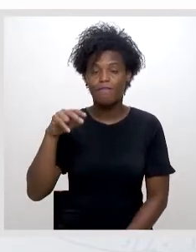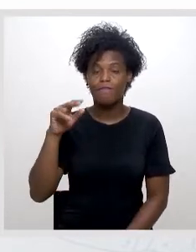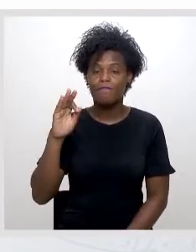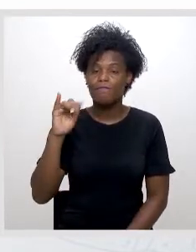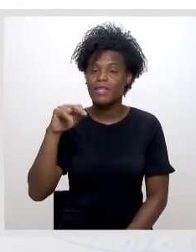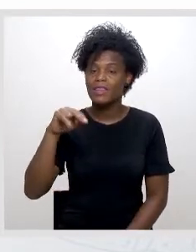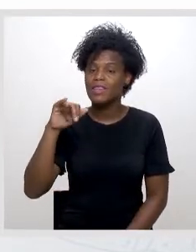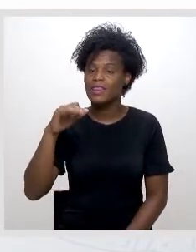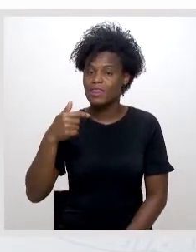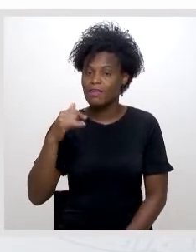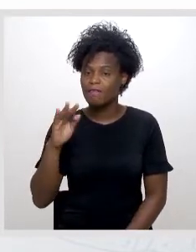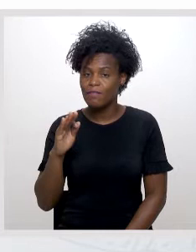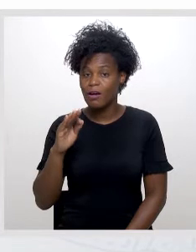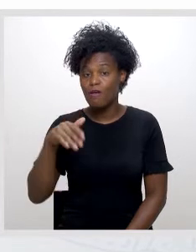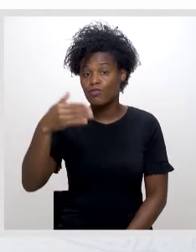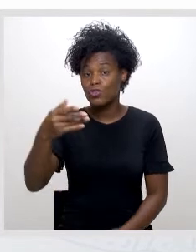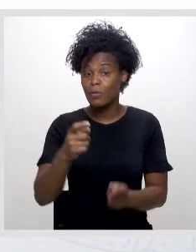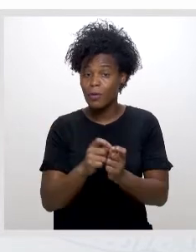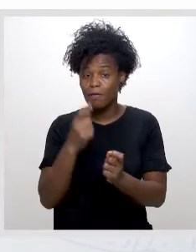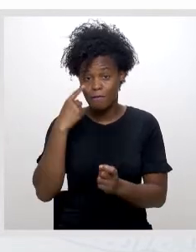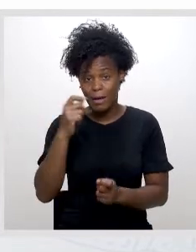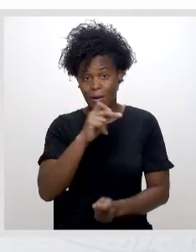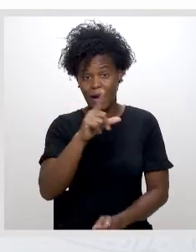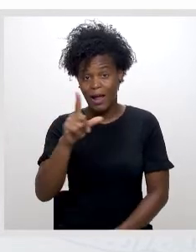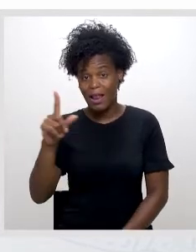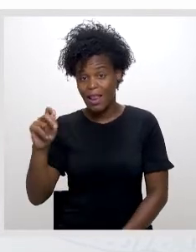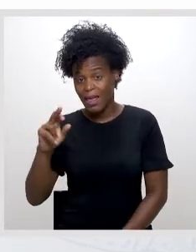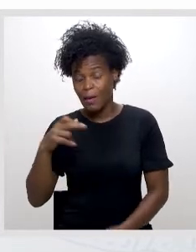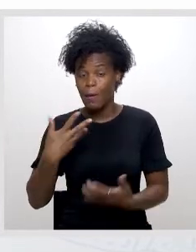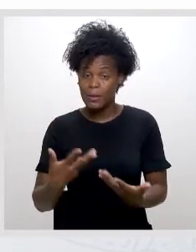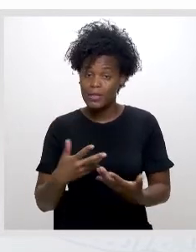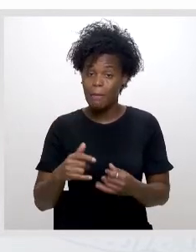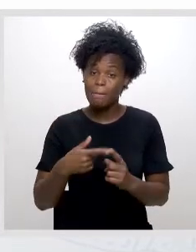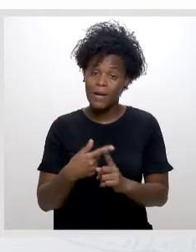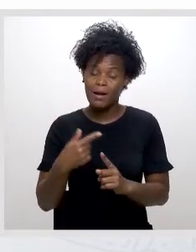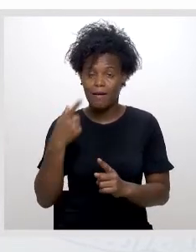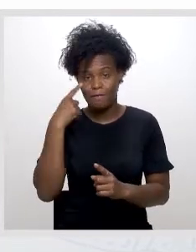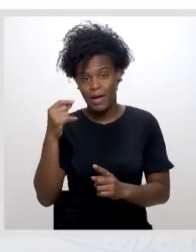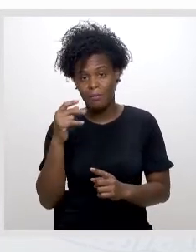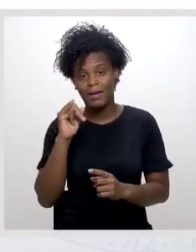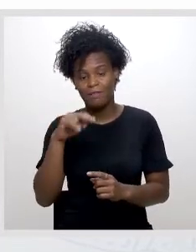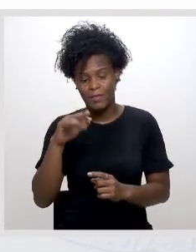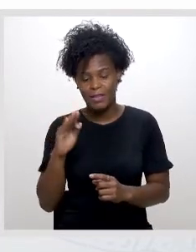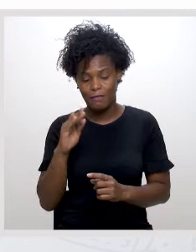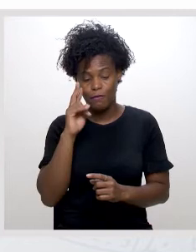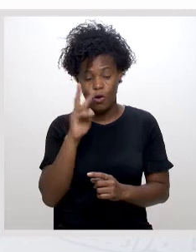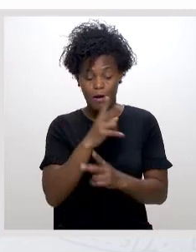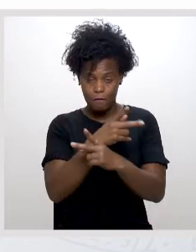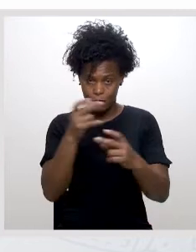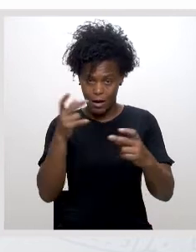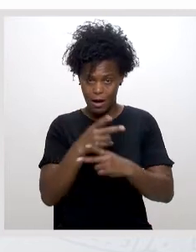proche, verbe aller au présent, plus verbe à l'infinitif. Observe les